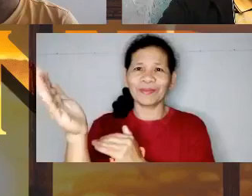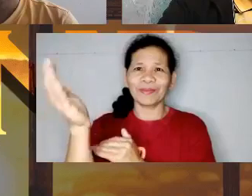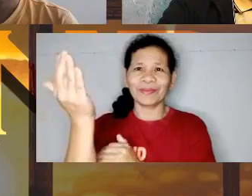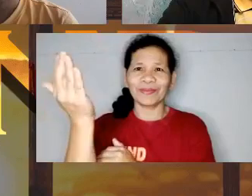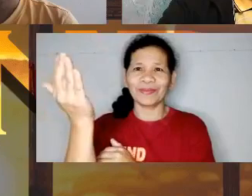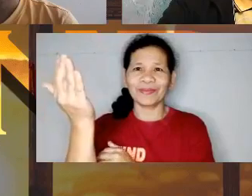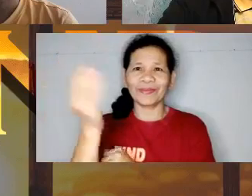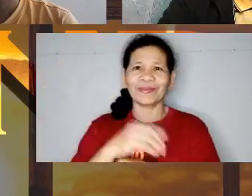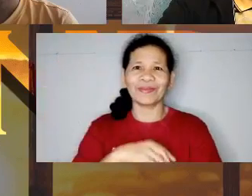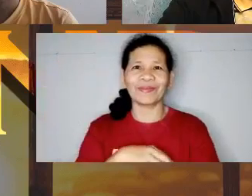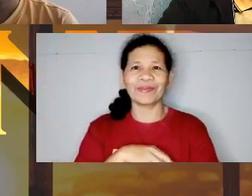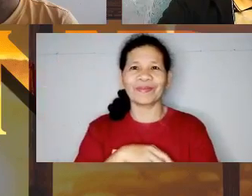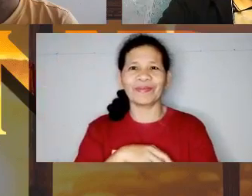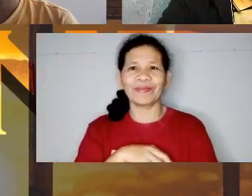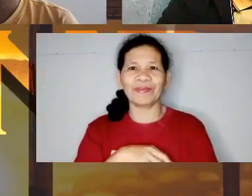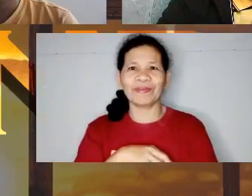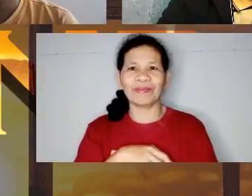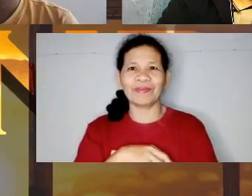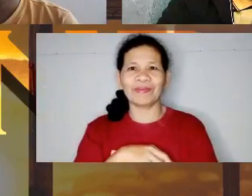Morning po. Morning po.